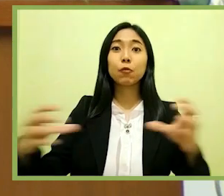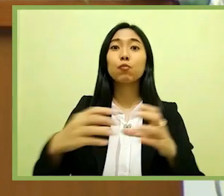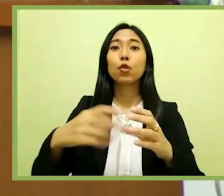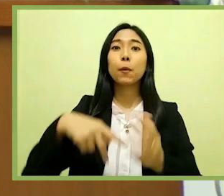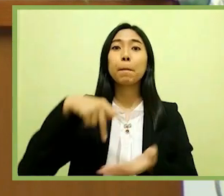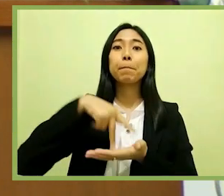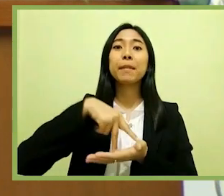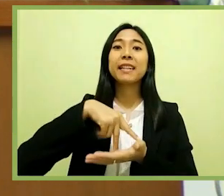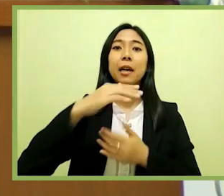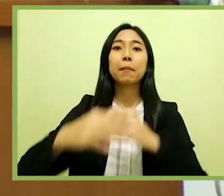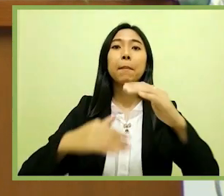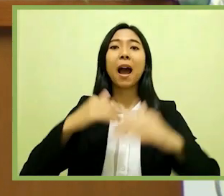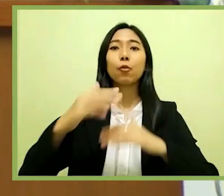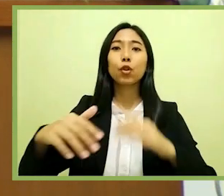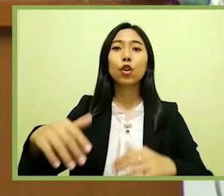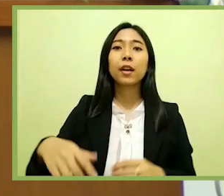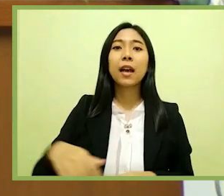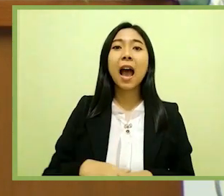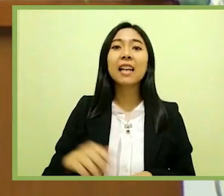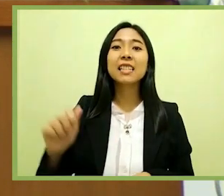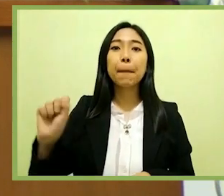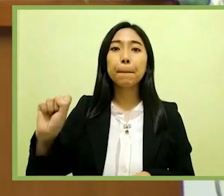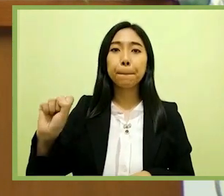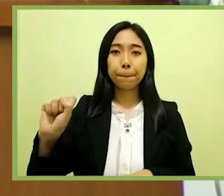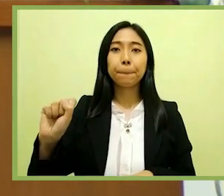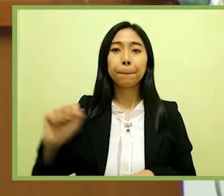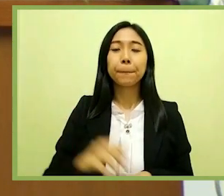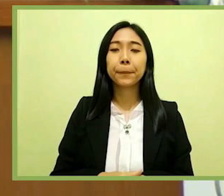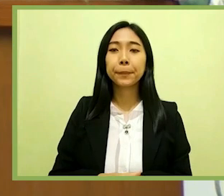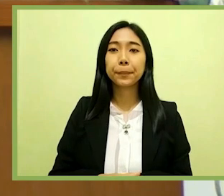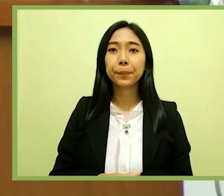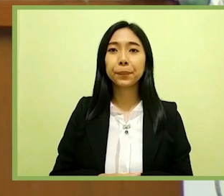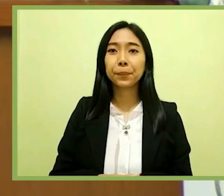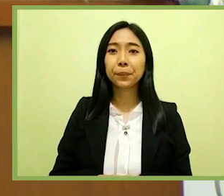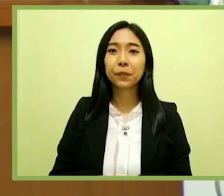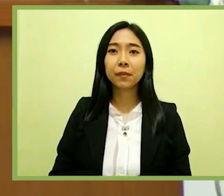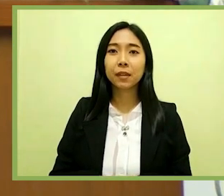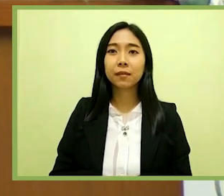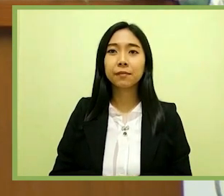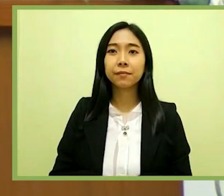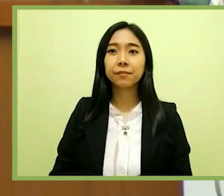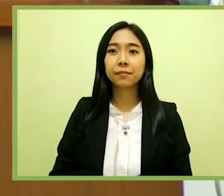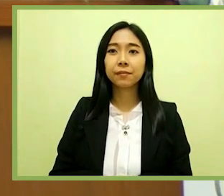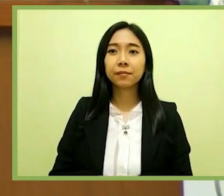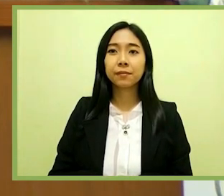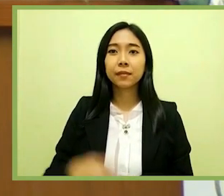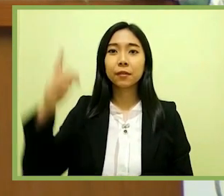bersama-sama punya komitmen untuk mendirikan komunitas ini. Saudara, bagi